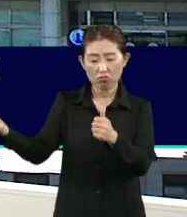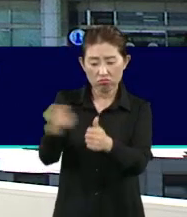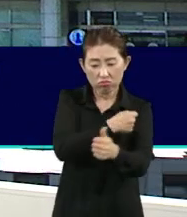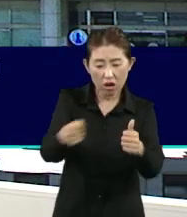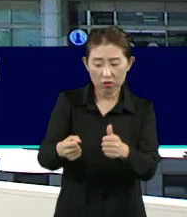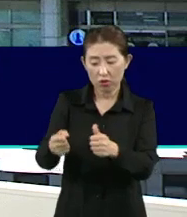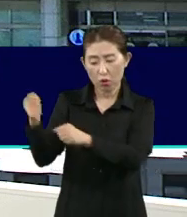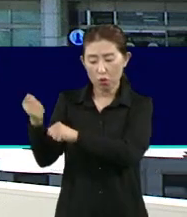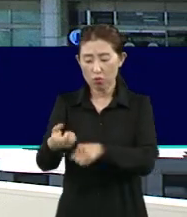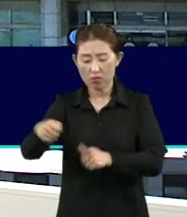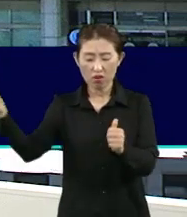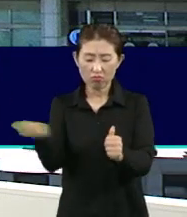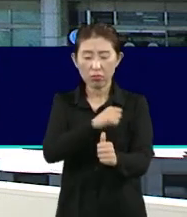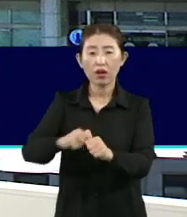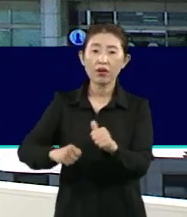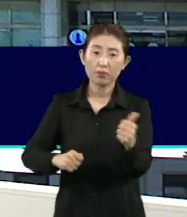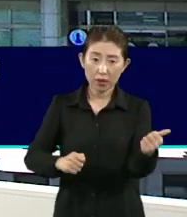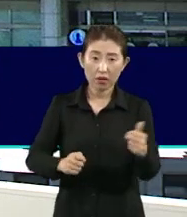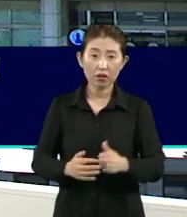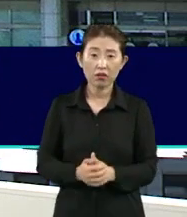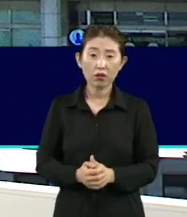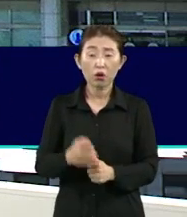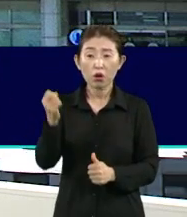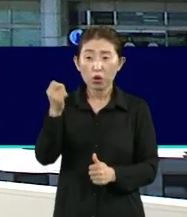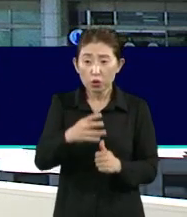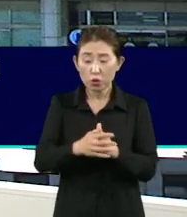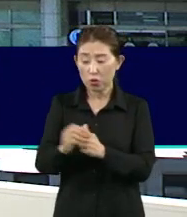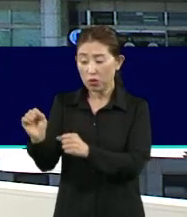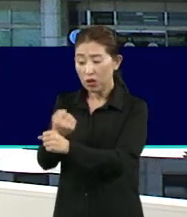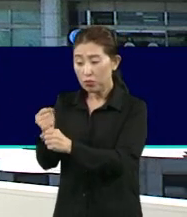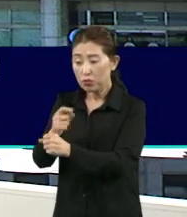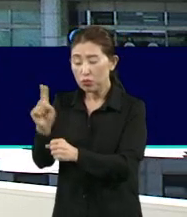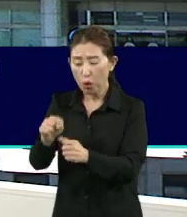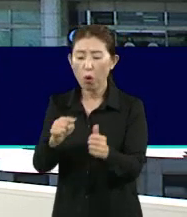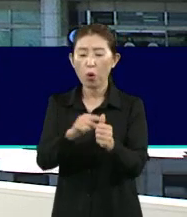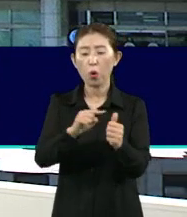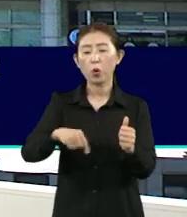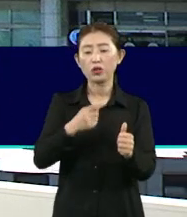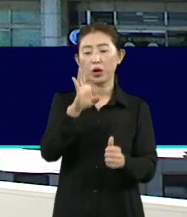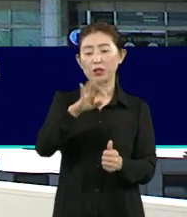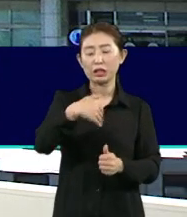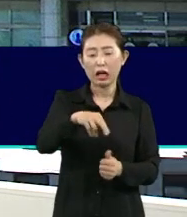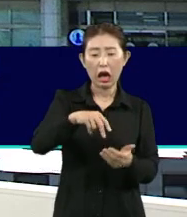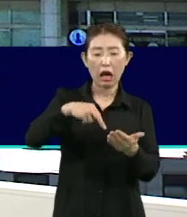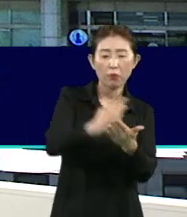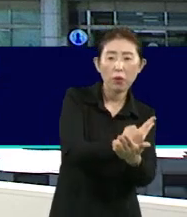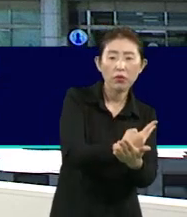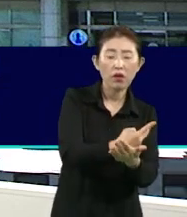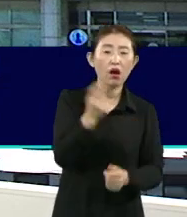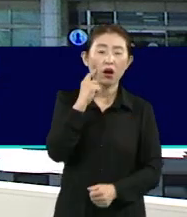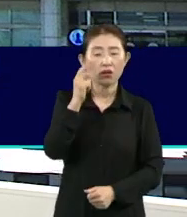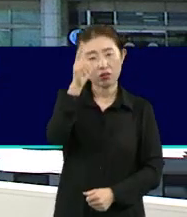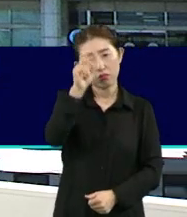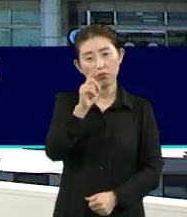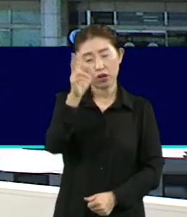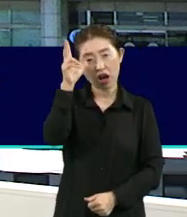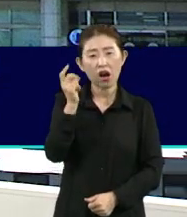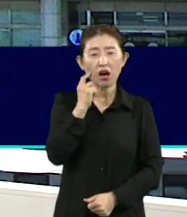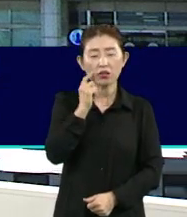무차별 구타해 숨지게 했습니다. 이들은 심지어 숨진 10대가 화장실에서 넘어져 다쳤다며 허위로 신고하는